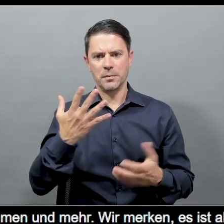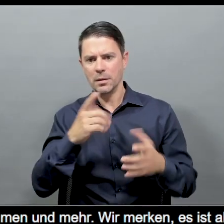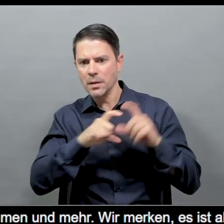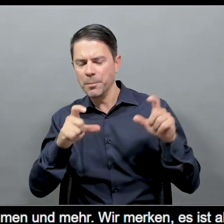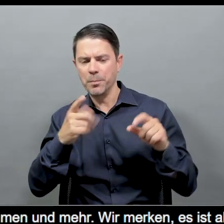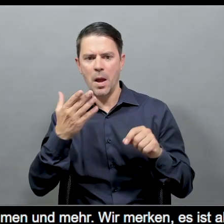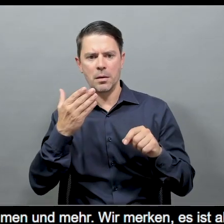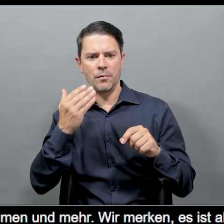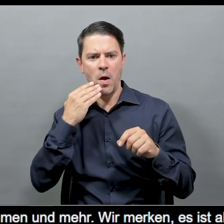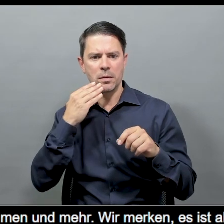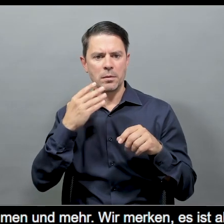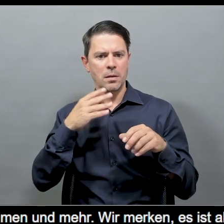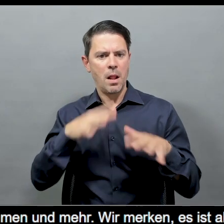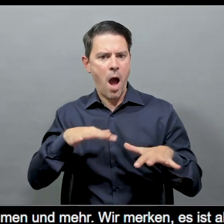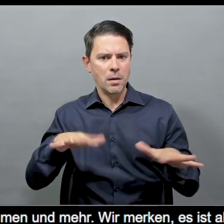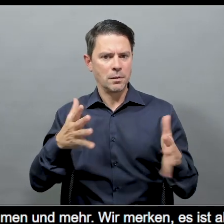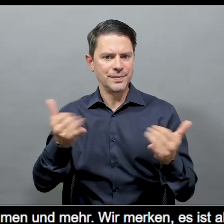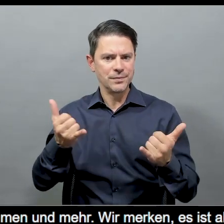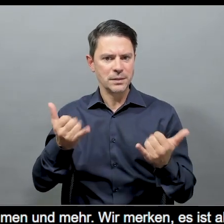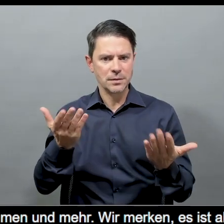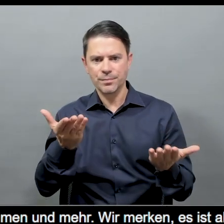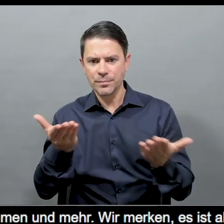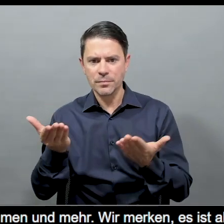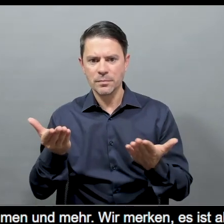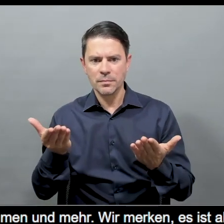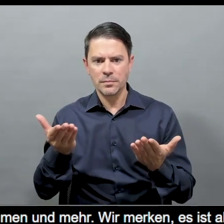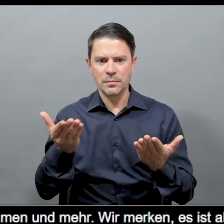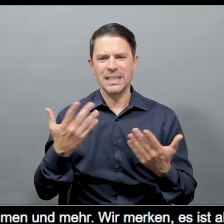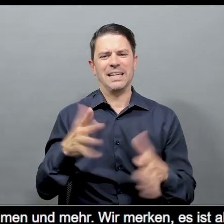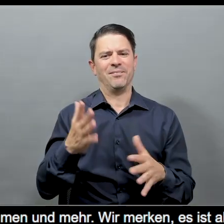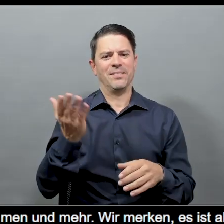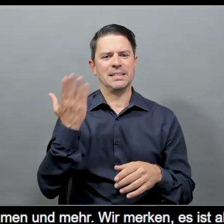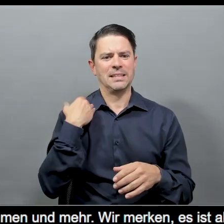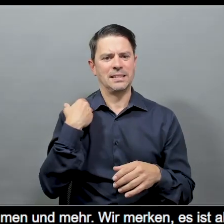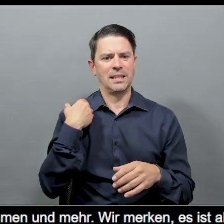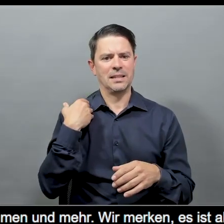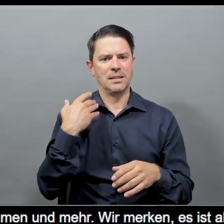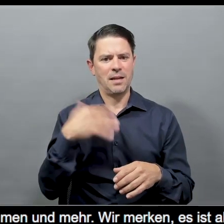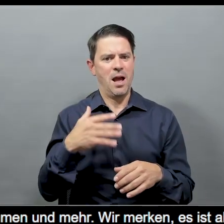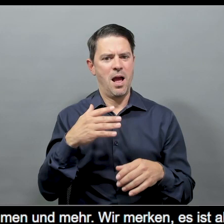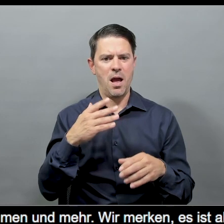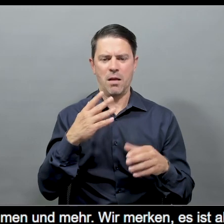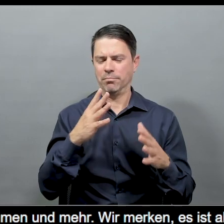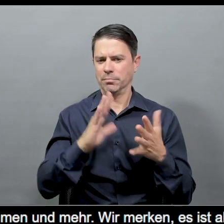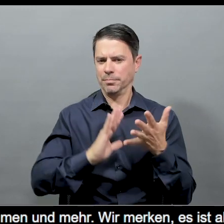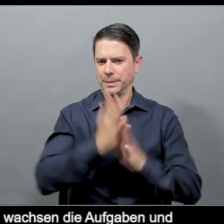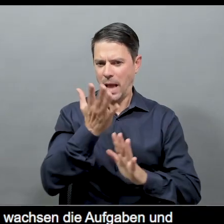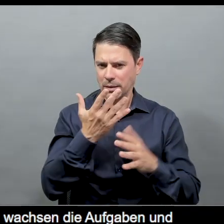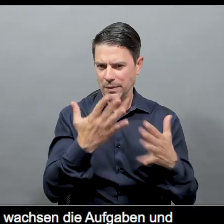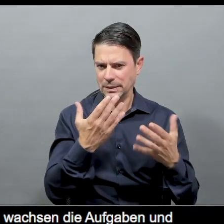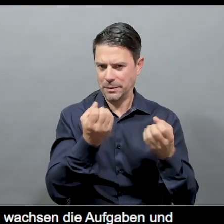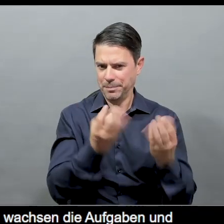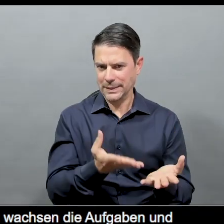Brandereignis. In der Folge gab es Leerstand. Und dieser Leerstand hat sich kombiniert mit einem Sanierungsstau, der dort seit vielen Jahren